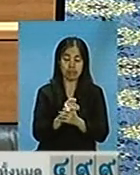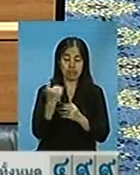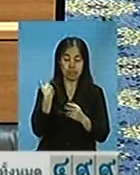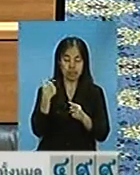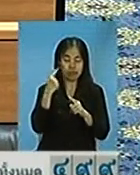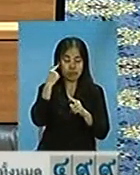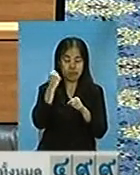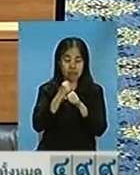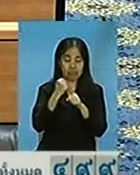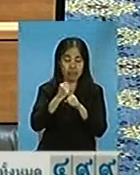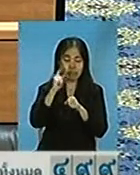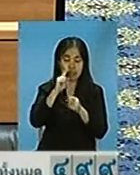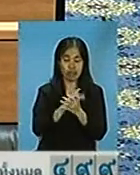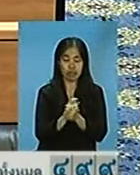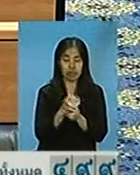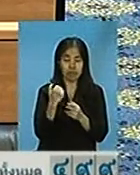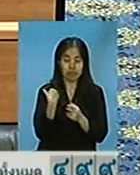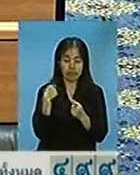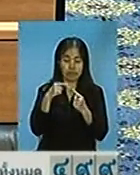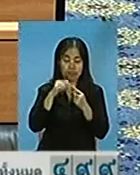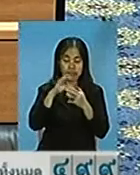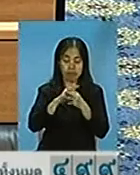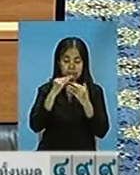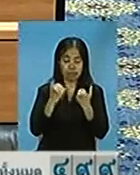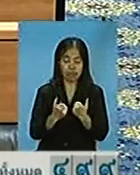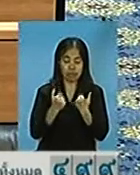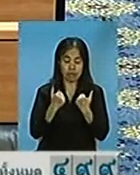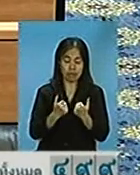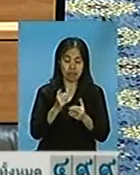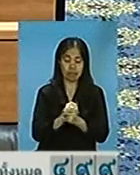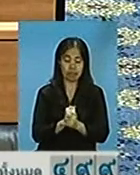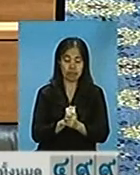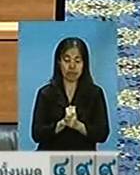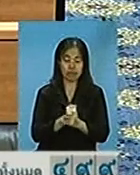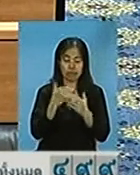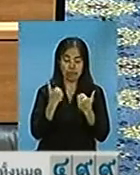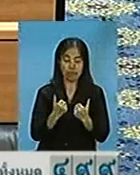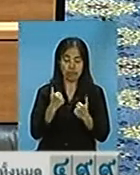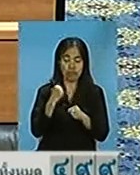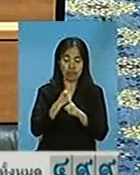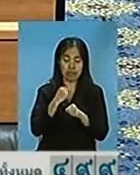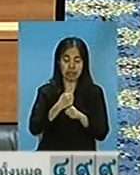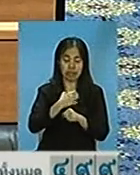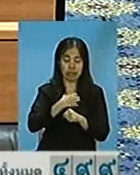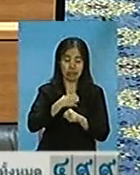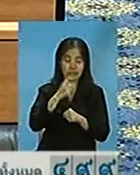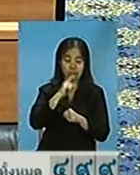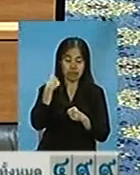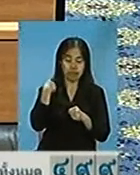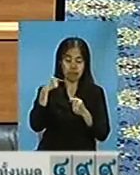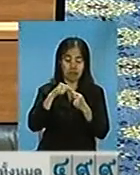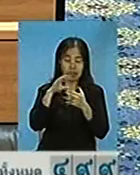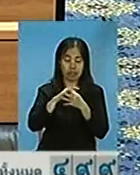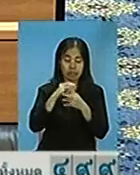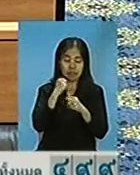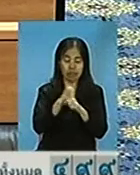ามีหน้าที่ทำเนี่ยเราวันนี้เราอยากให้กยท.เนี่ยหันมาสนใจกับพี่น้องเก